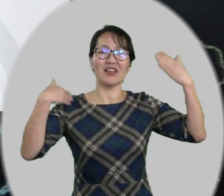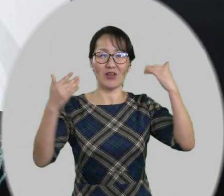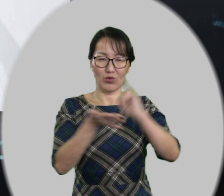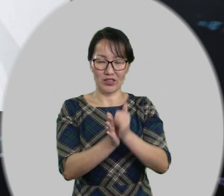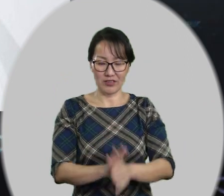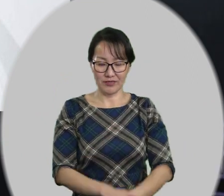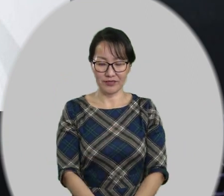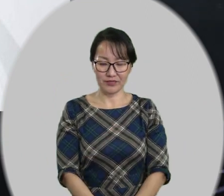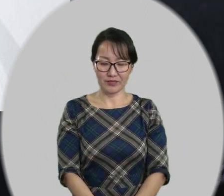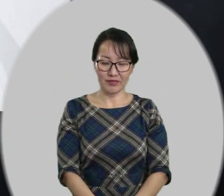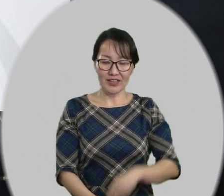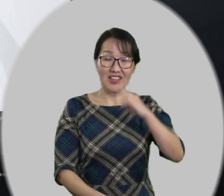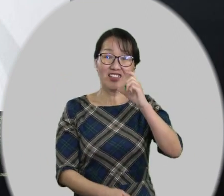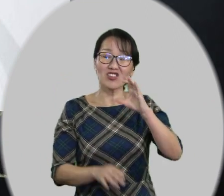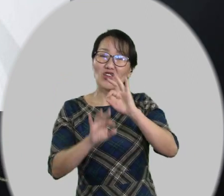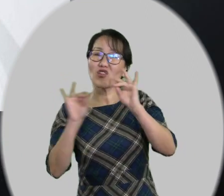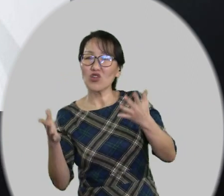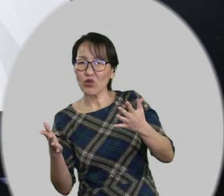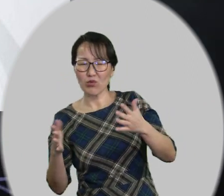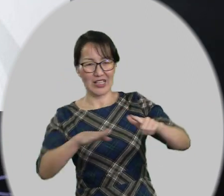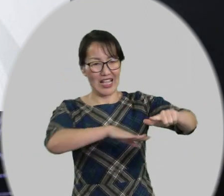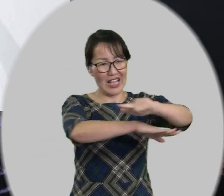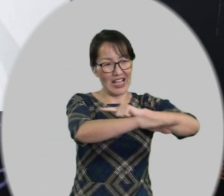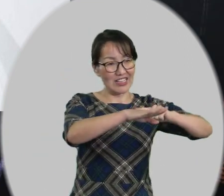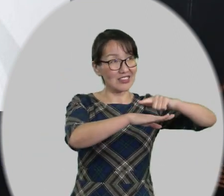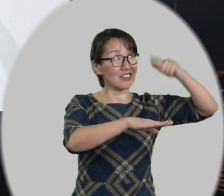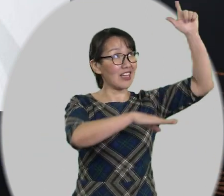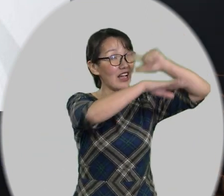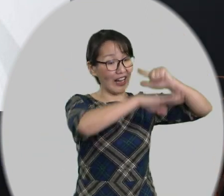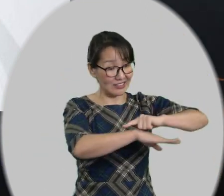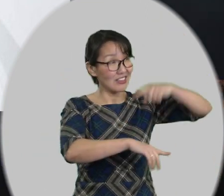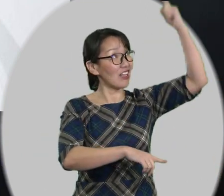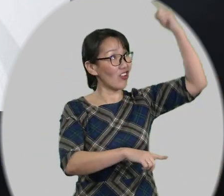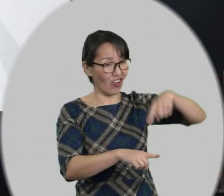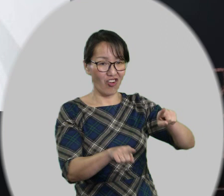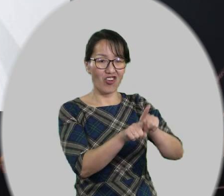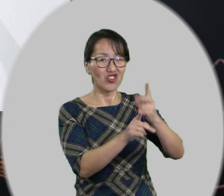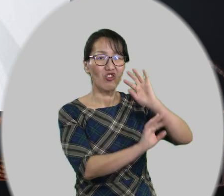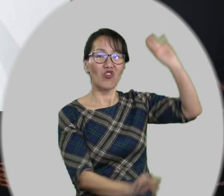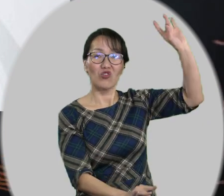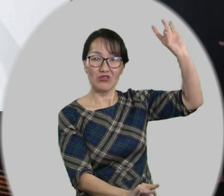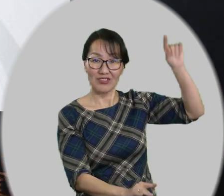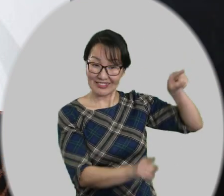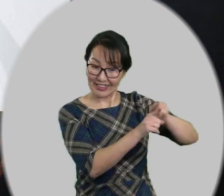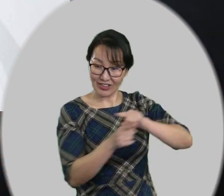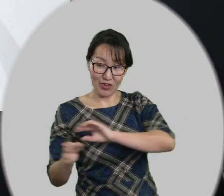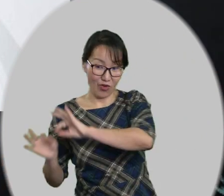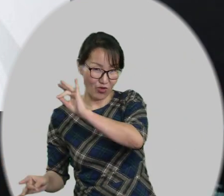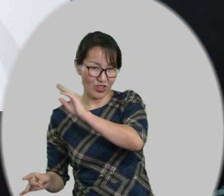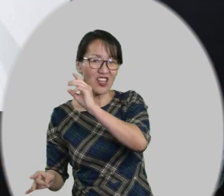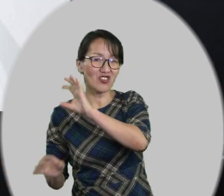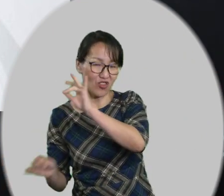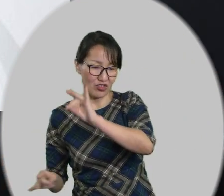нь. За, тис өөр гэдэг үгийг хэл цутгаар болгоомд газар тэнгэр хоёр шиг гэж хүмүүс бас ярилцдаг,